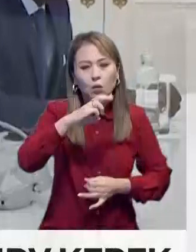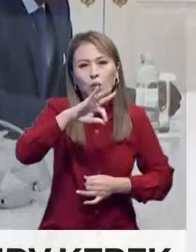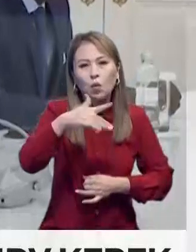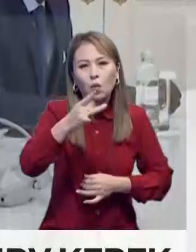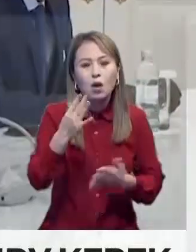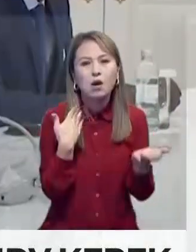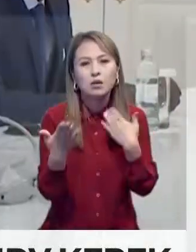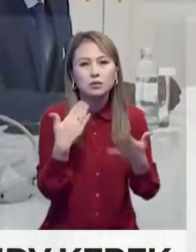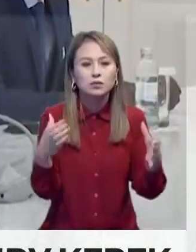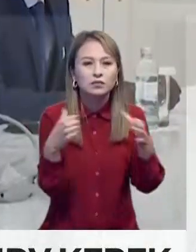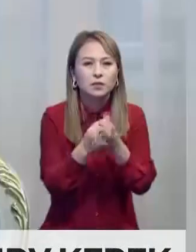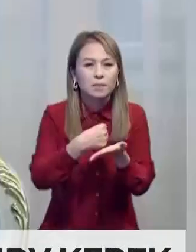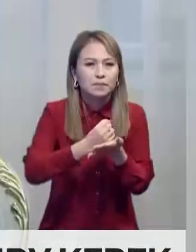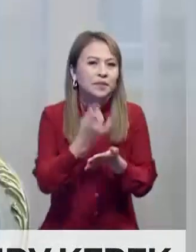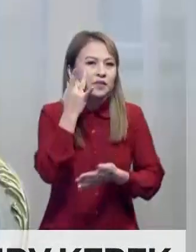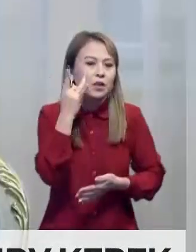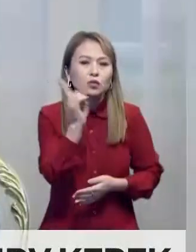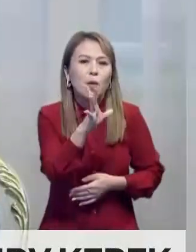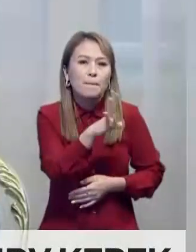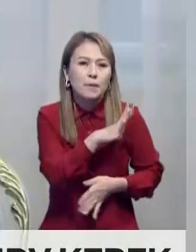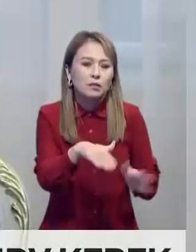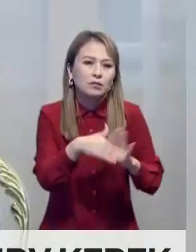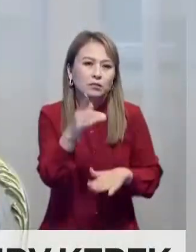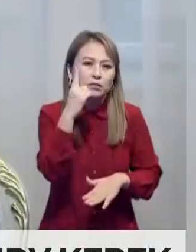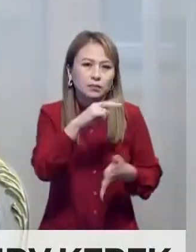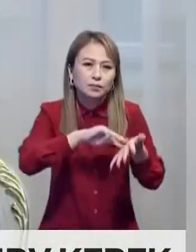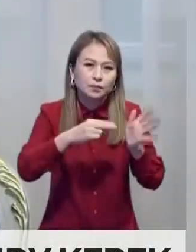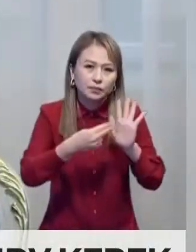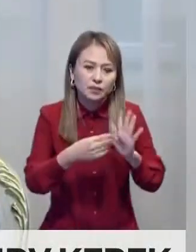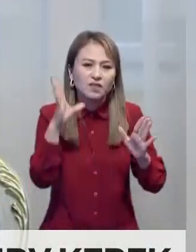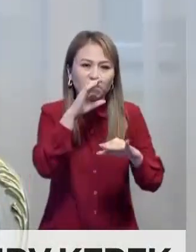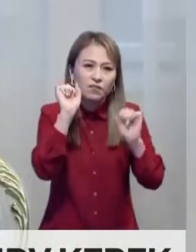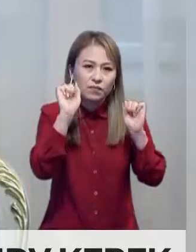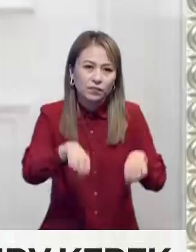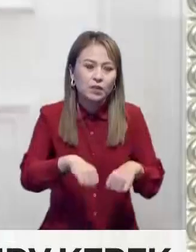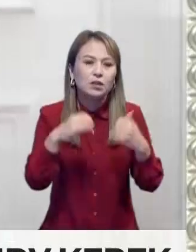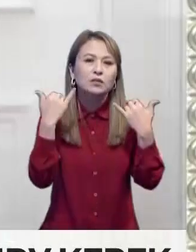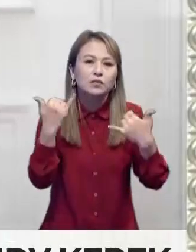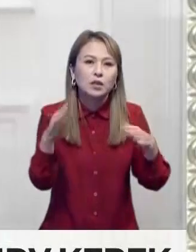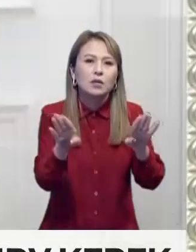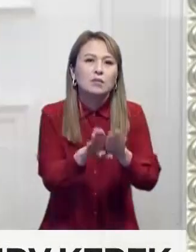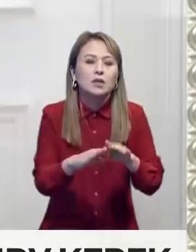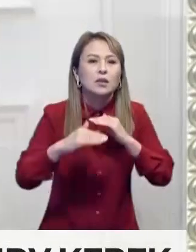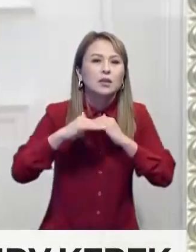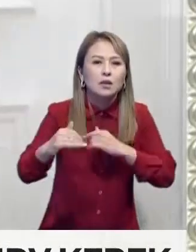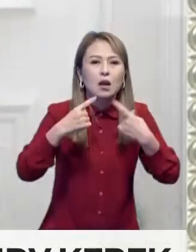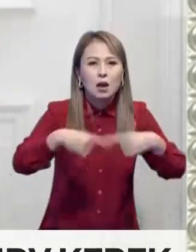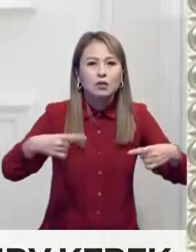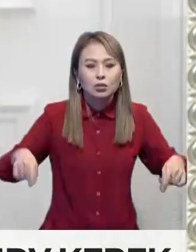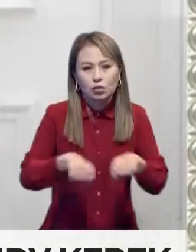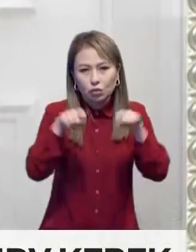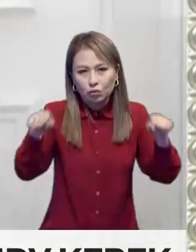арасында ықпалдастық орнату үшін өзара мүддені көздейтін қолда бар мүмкіндіктерді талқыладық. Әрине, елдеріміз әртүрлі